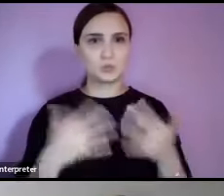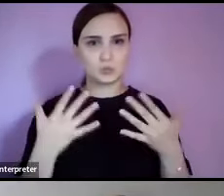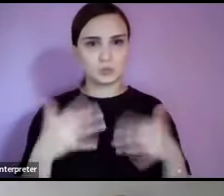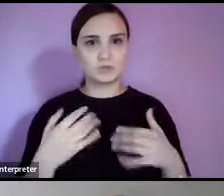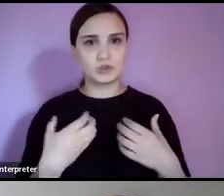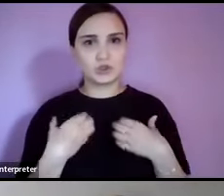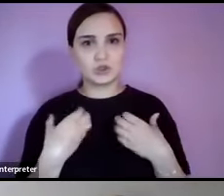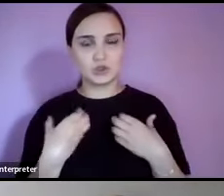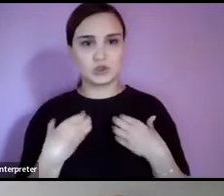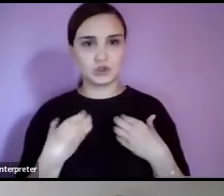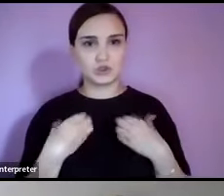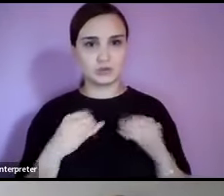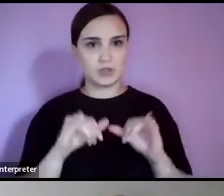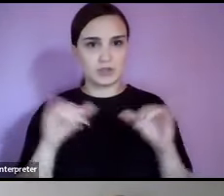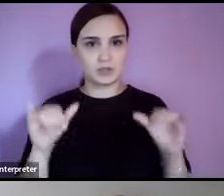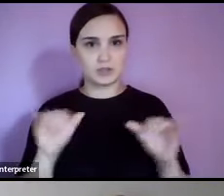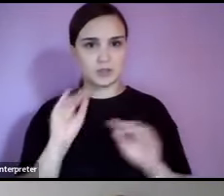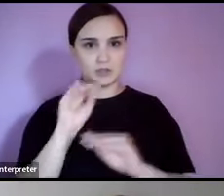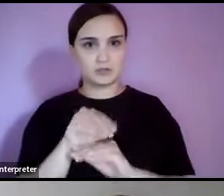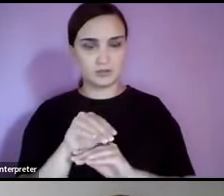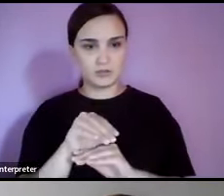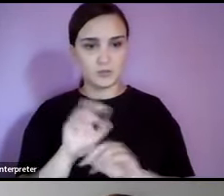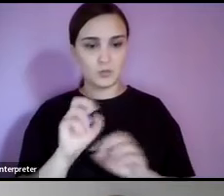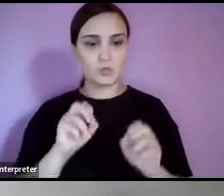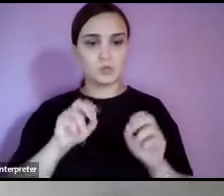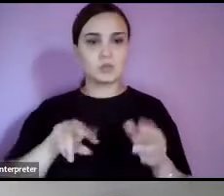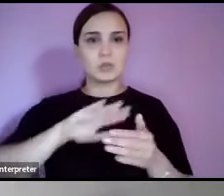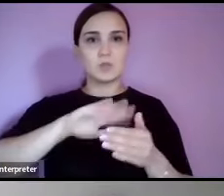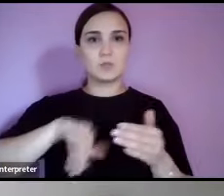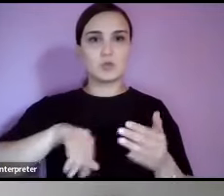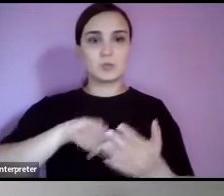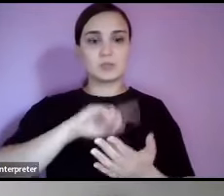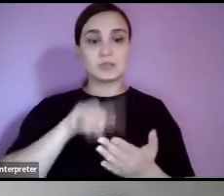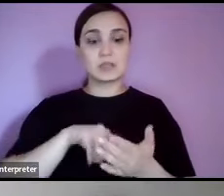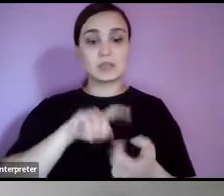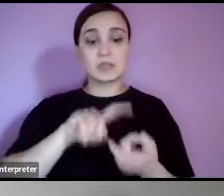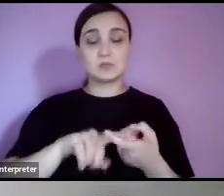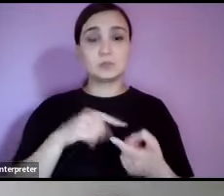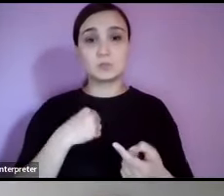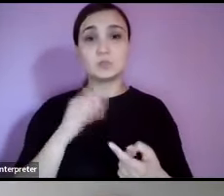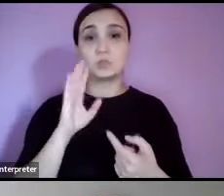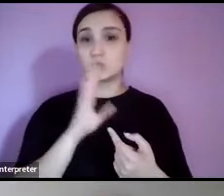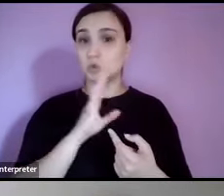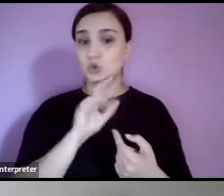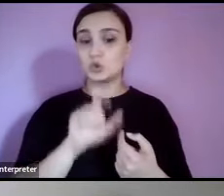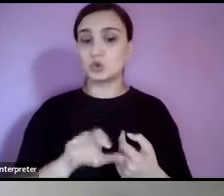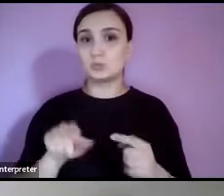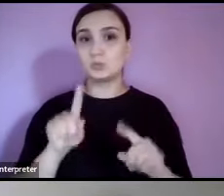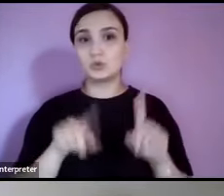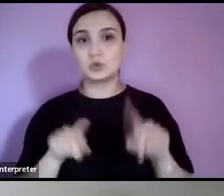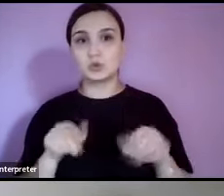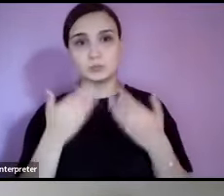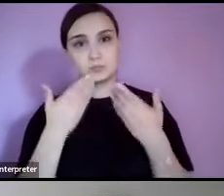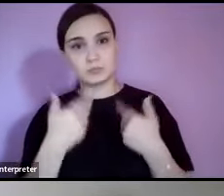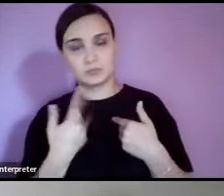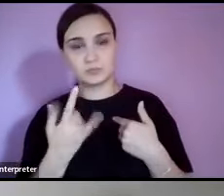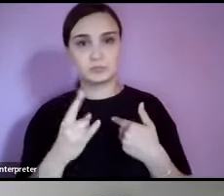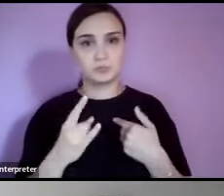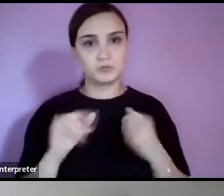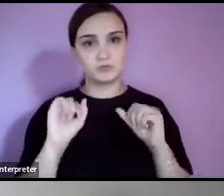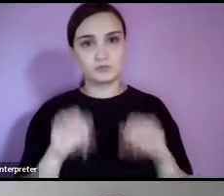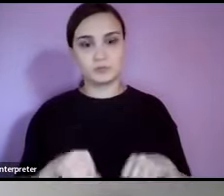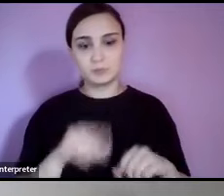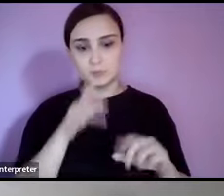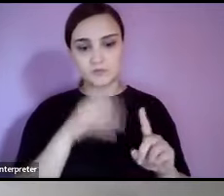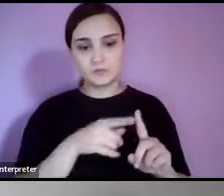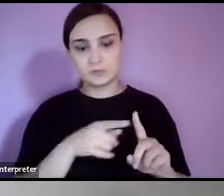შიში და შფოთვა ამ უსაფრთხოების საკითხებთან დაკავშირებით, და მე მშობლებიო ზოგჯერ მეკითხებიან, რომ აი ბავშვი შეიძლება ამ პერიოდში,